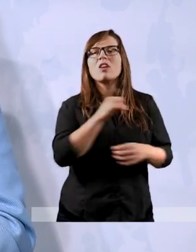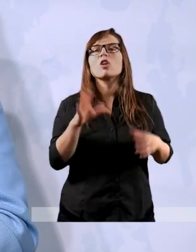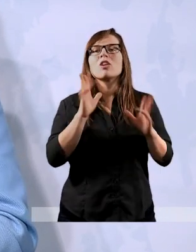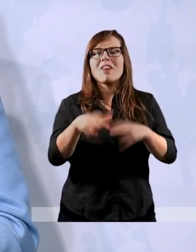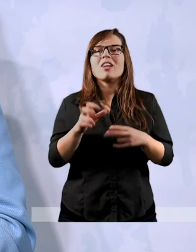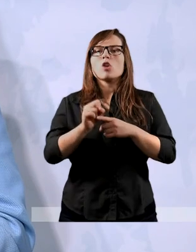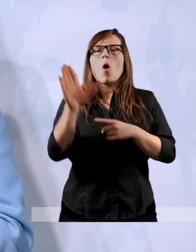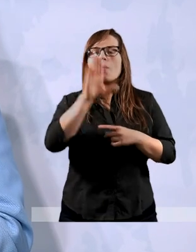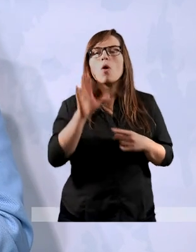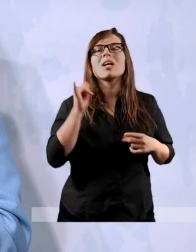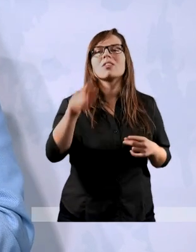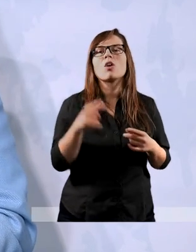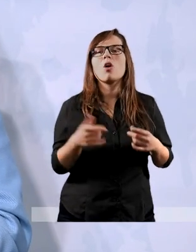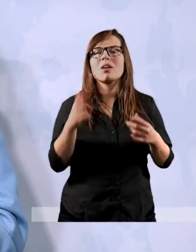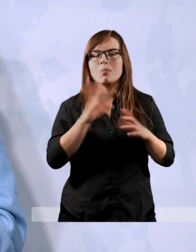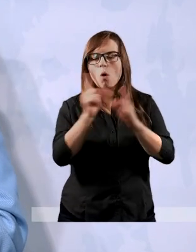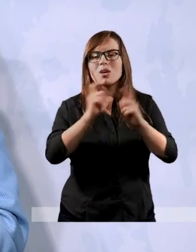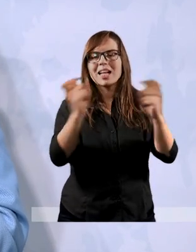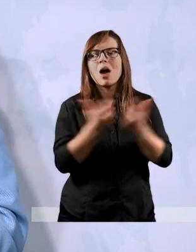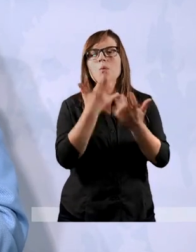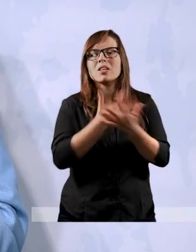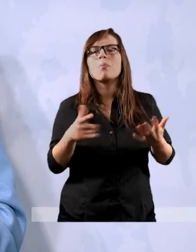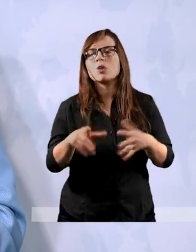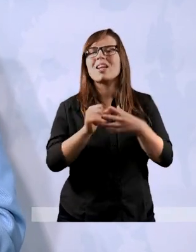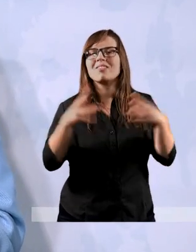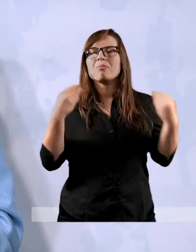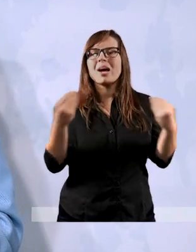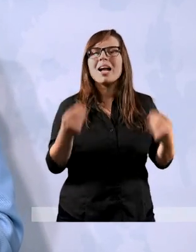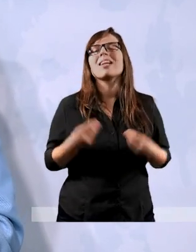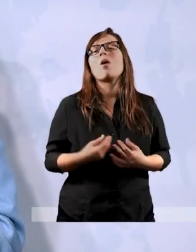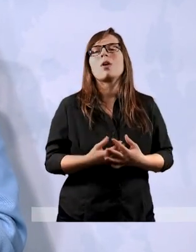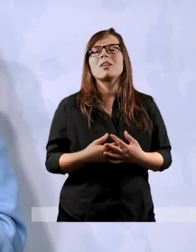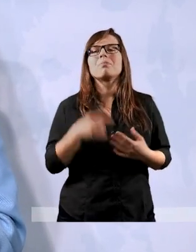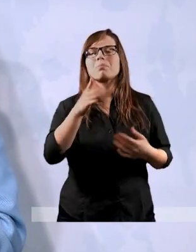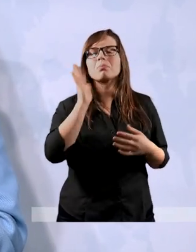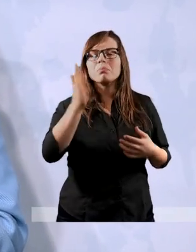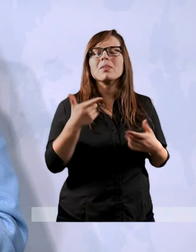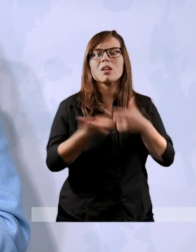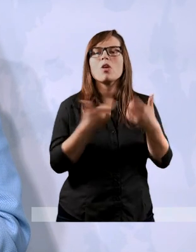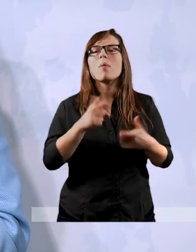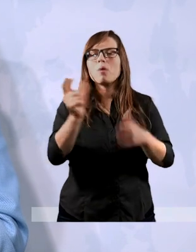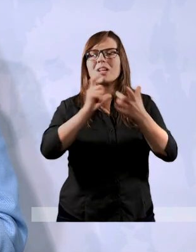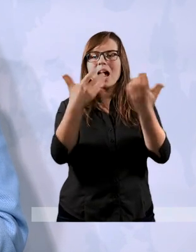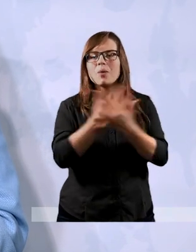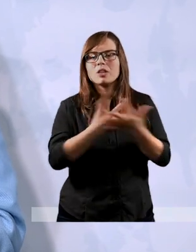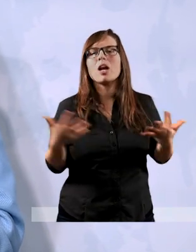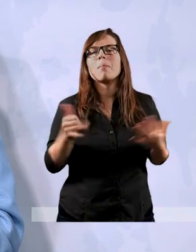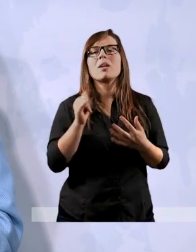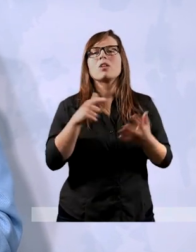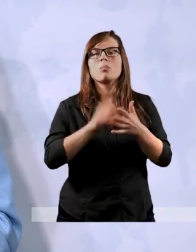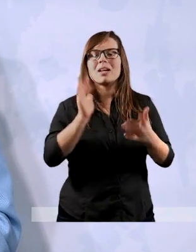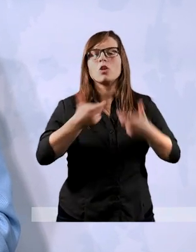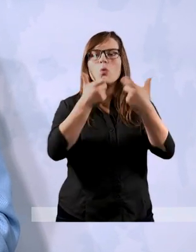do pogan i to Słowo Boże rozeszło się po całej ziemi. Ale to wspaniale, bo Pismo Święte mówi, że jak Ewangelia będzie się rozchodzić po całej ziemi i będzie